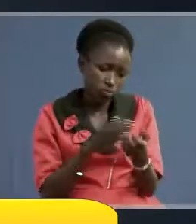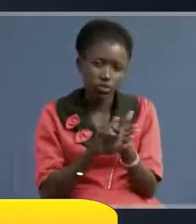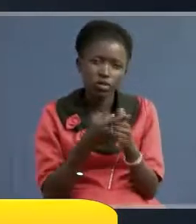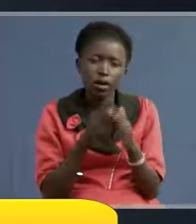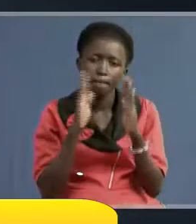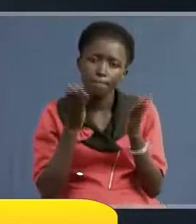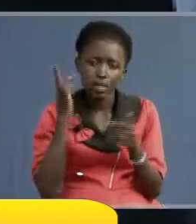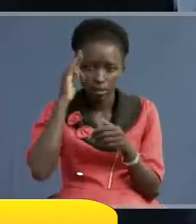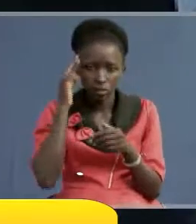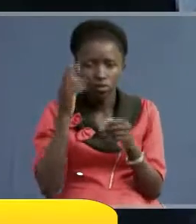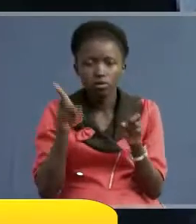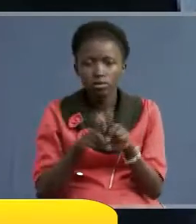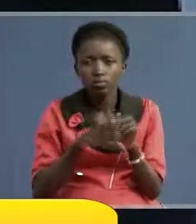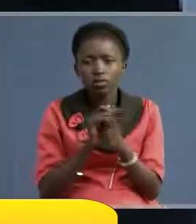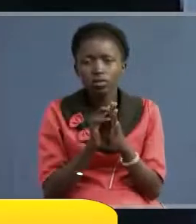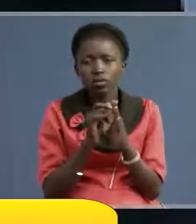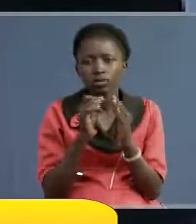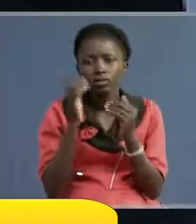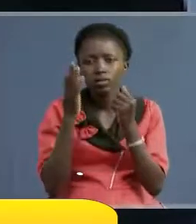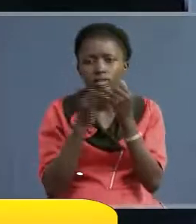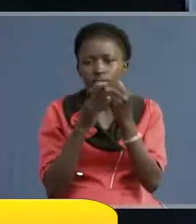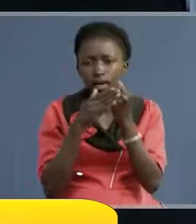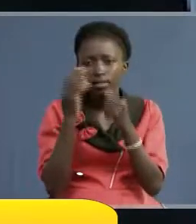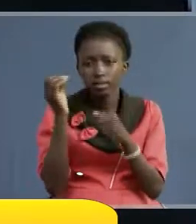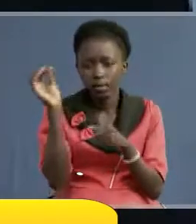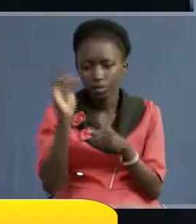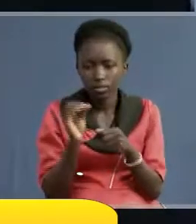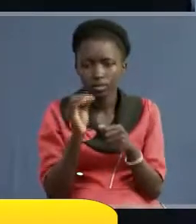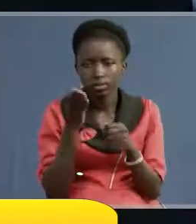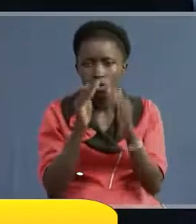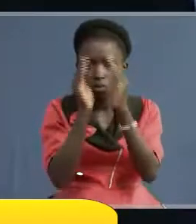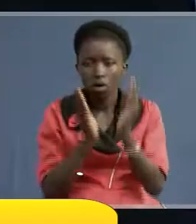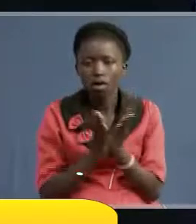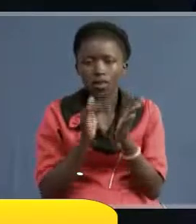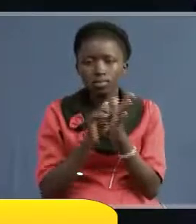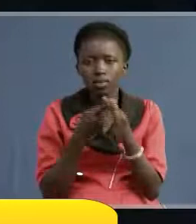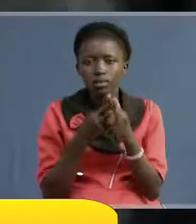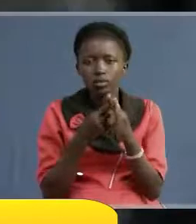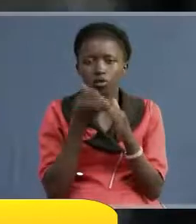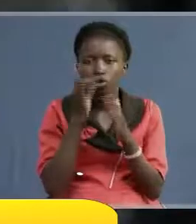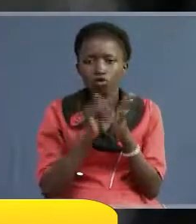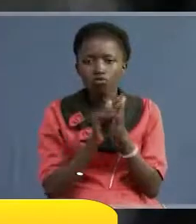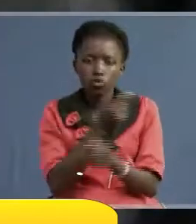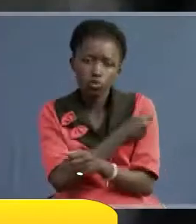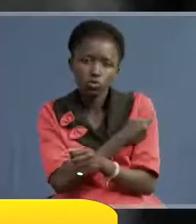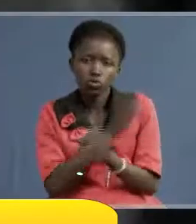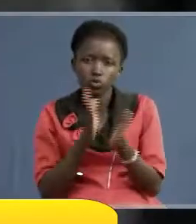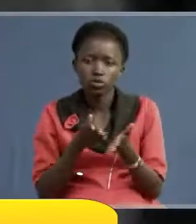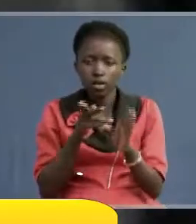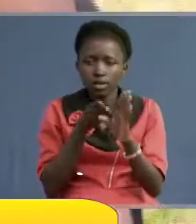chanzo kikuu cha visa hivi kwa 90% kote duniani. Haya ni kwa mujibu wa daktari